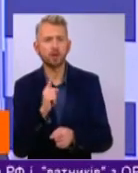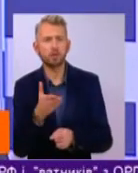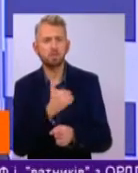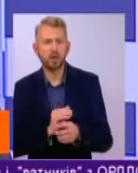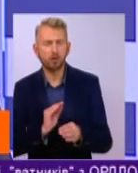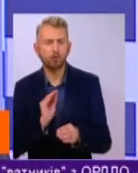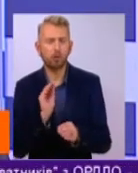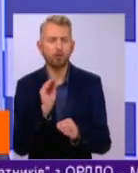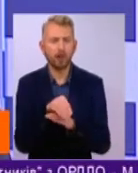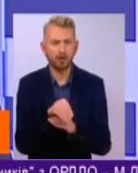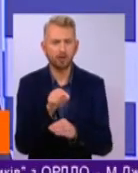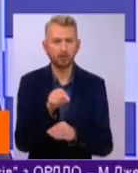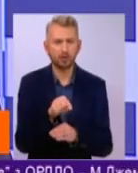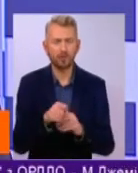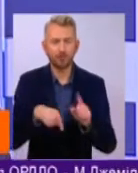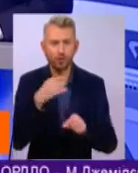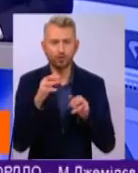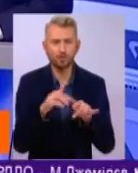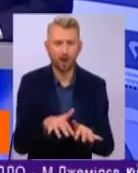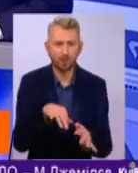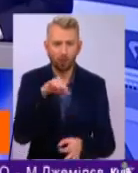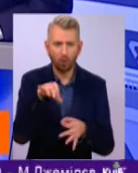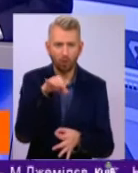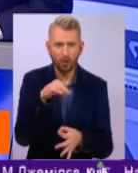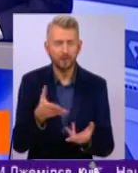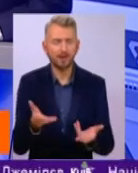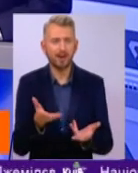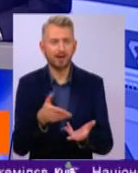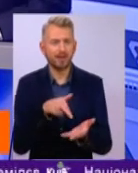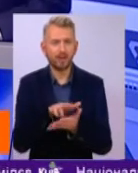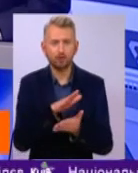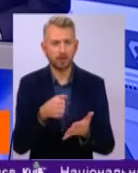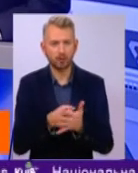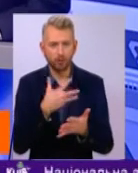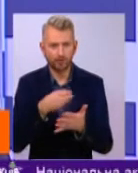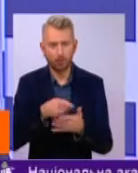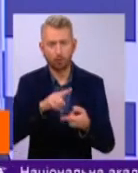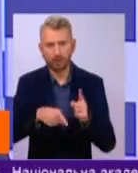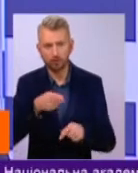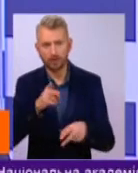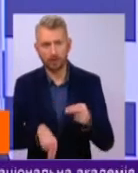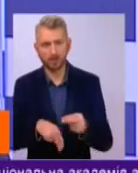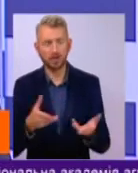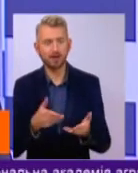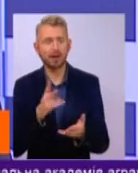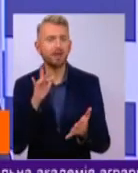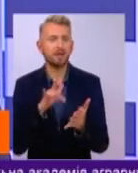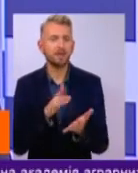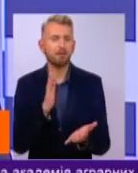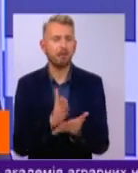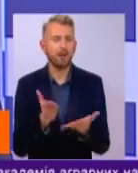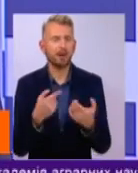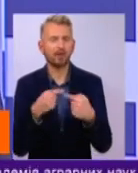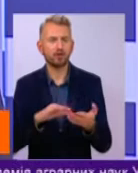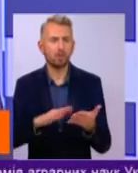в ту копілку отаку чергову справу, чи якусь таку, яка не дійшла до свого логічного завершення, яка просто на меті мала, мабуть, якісь